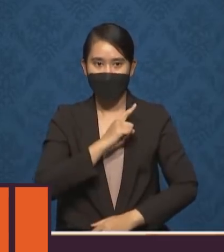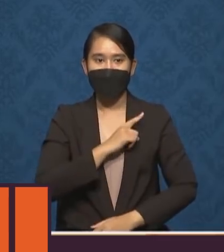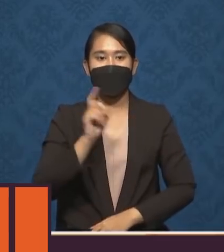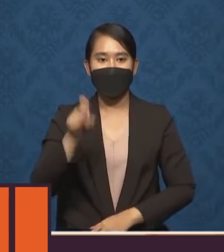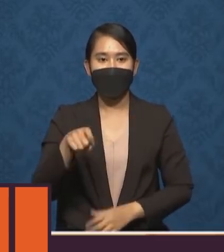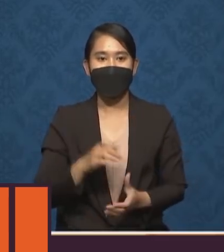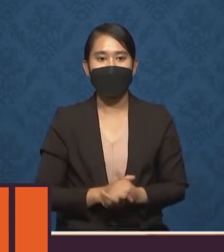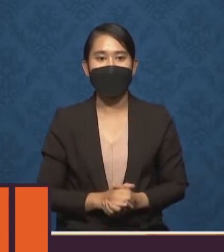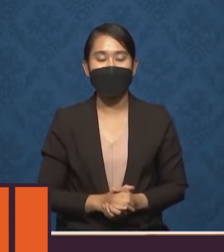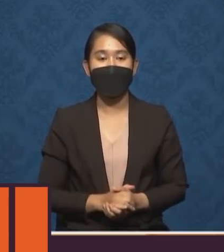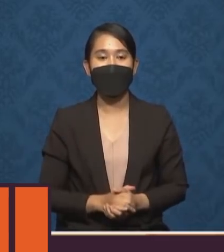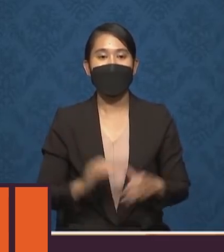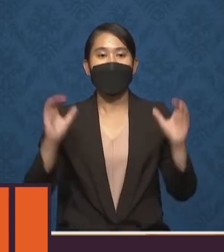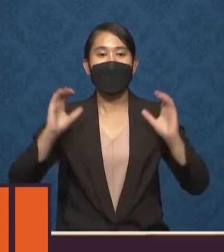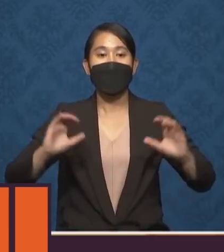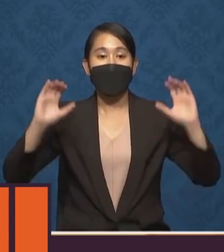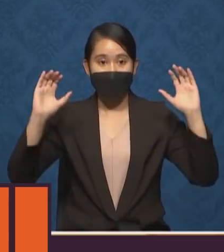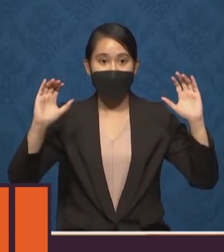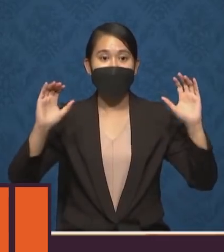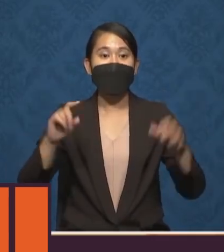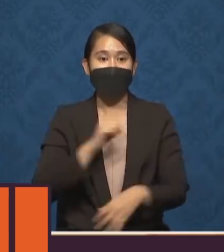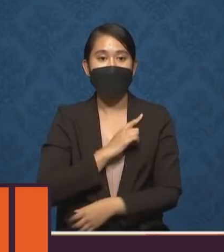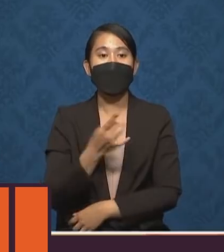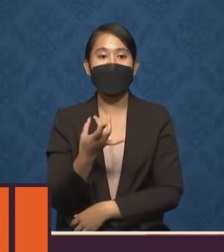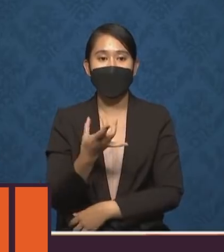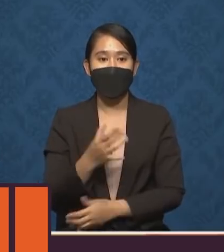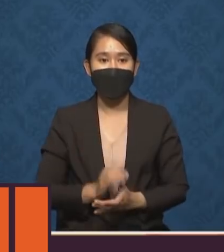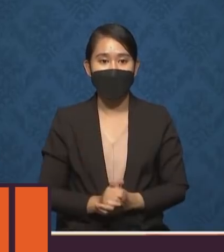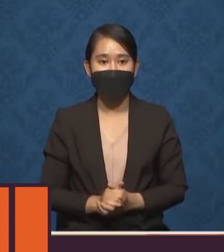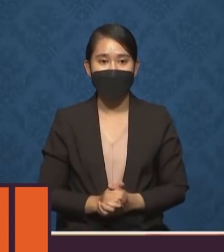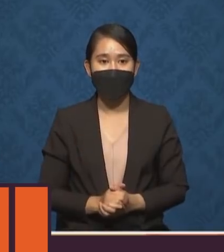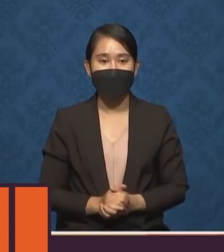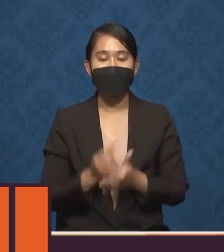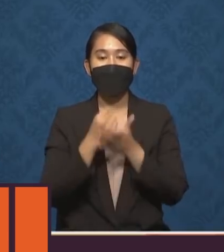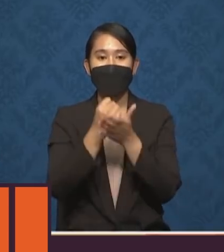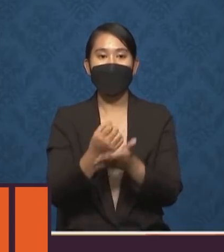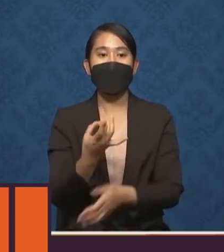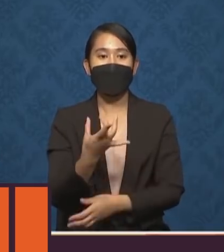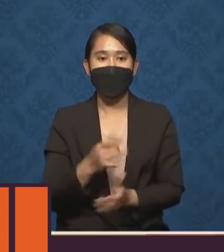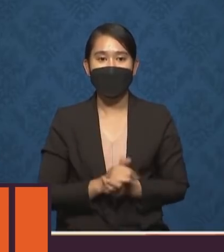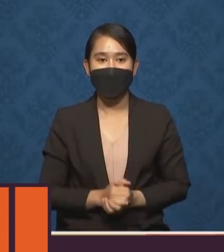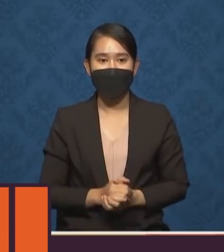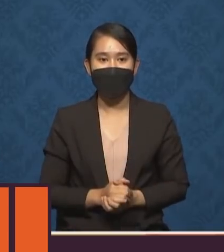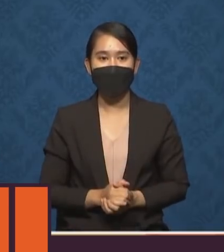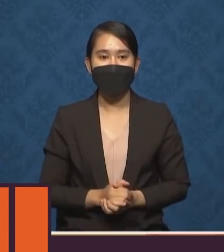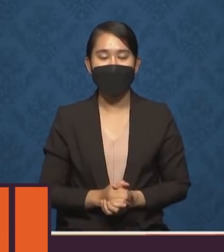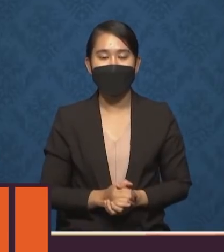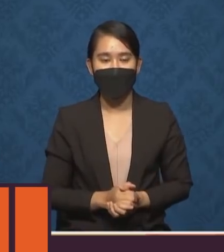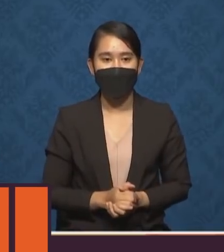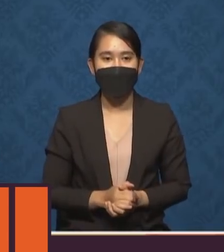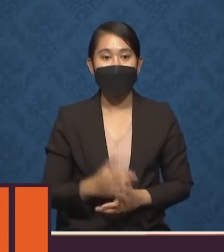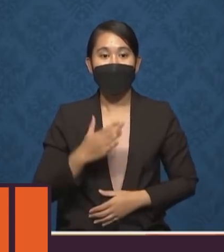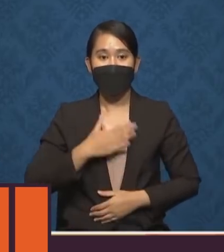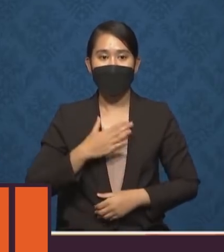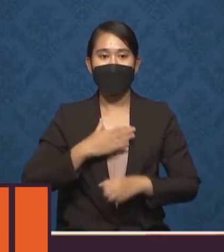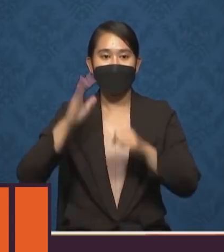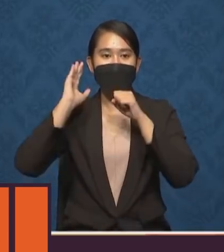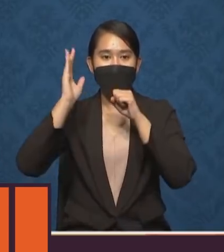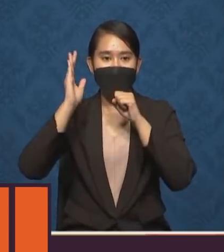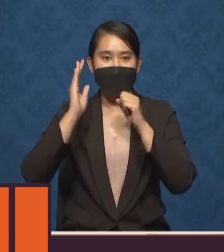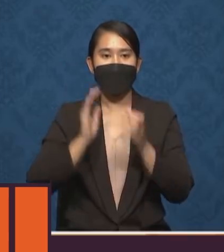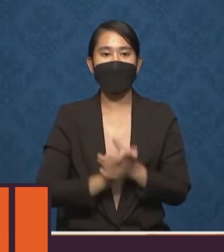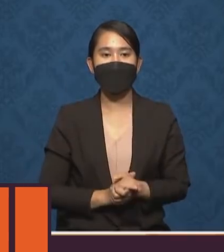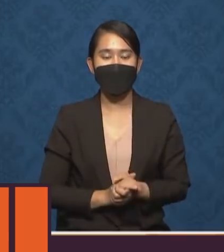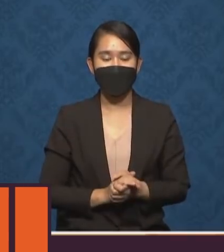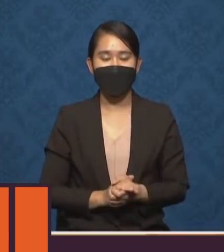แต่รัฐบาลนะครับเคยรับผิดชอบอะไรร่วมกับประชาชนบ้างสิ่งที่ผมจะพี่ไปต่อจากนี้ก็คือประเด็นที่